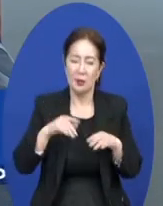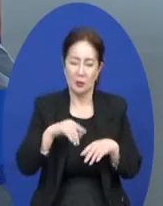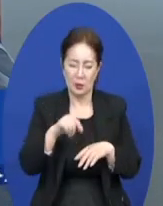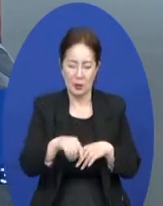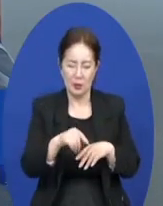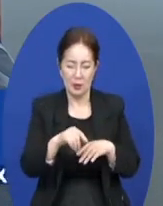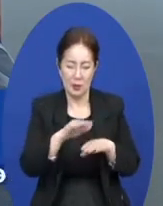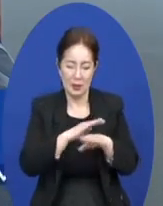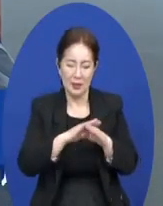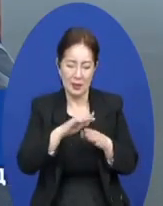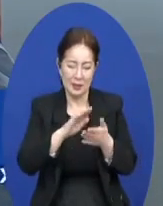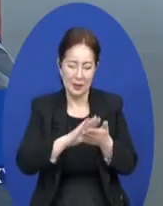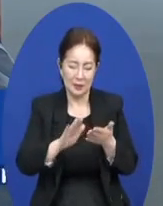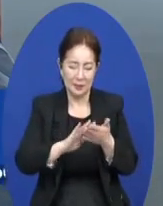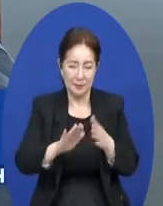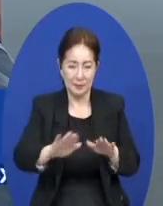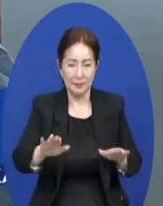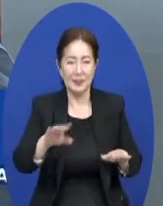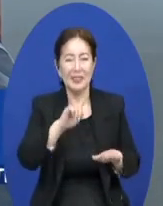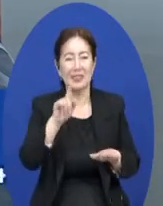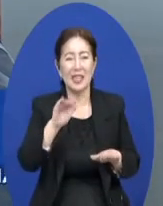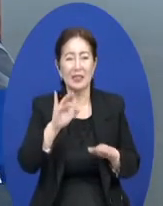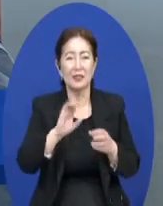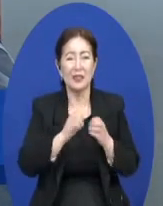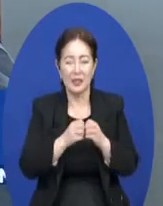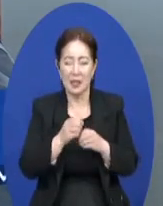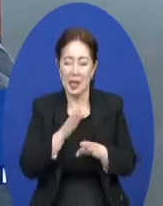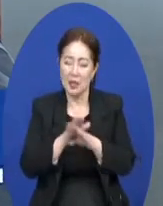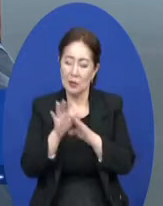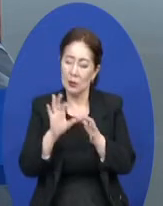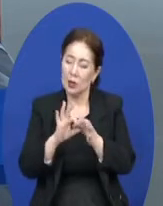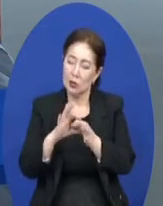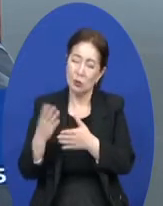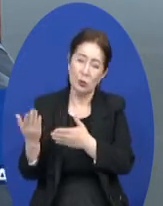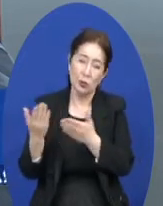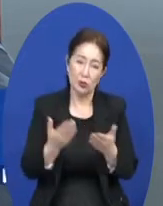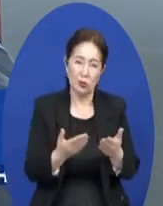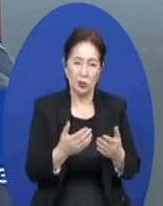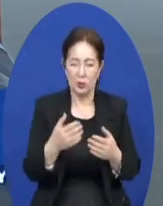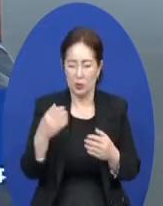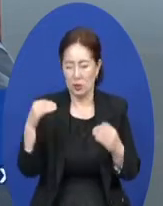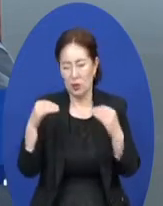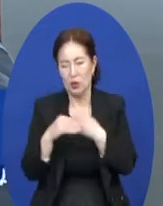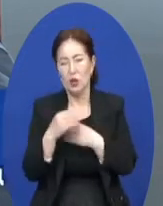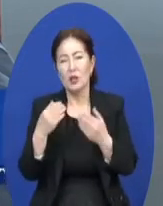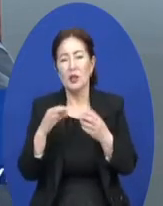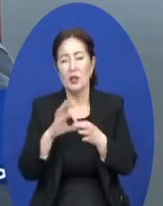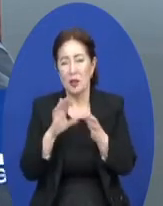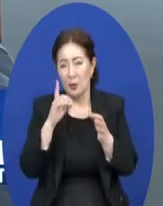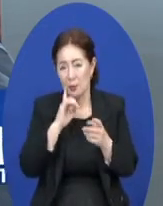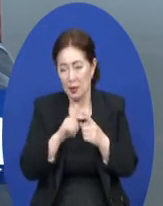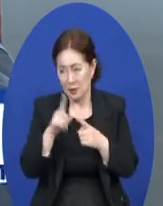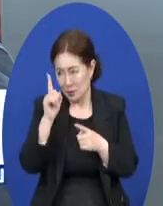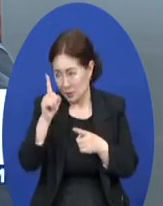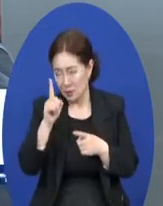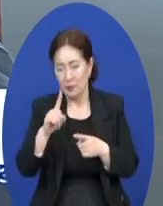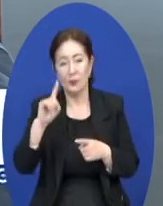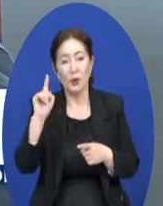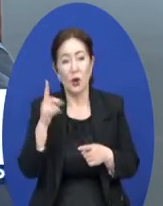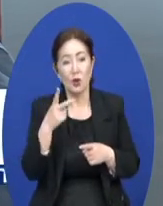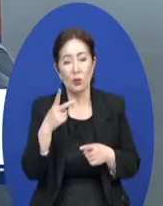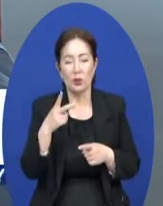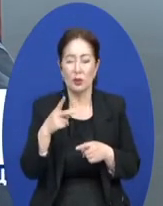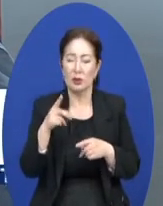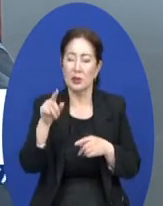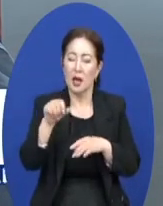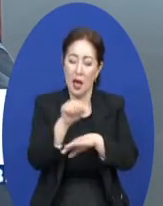км-ийг засварыг нь хийгээд 19-аар хөлөөлгөж өгөөд ашиглалтанд оруулмаар нэмэр хөдөлгөөний нэмэр үү. Хоёр дахь одоо